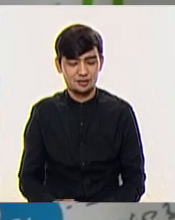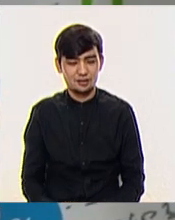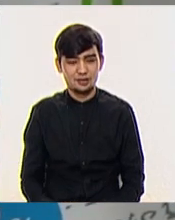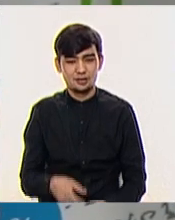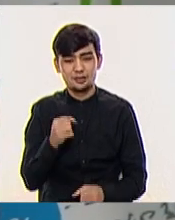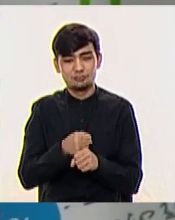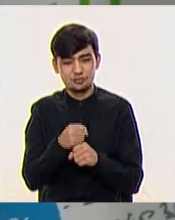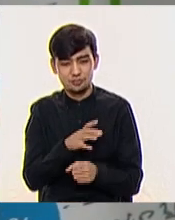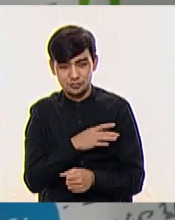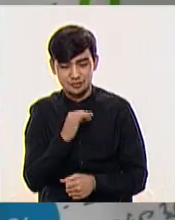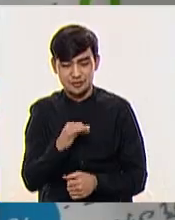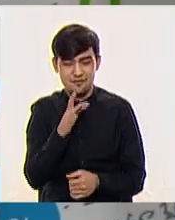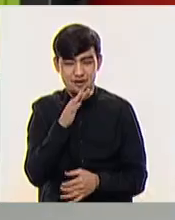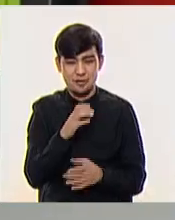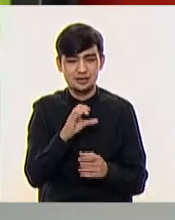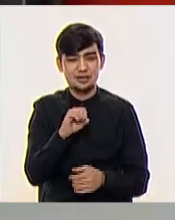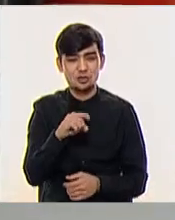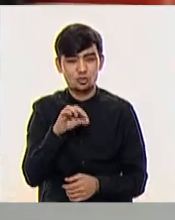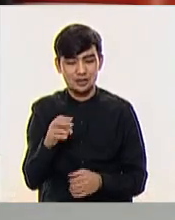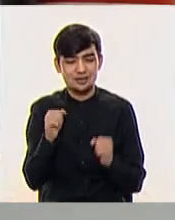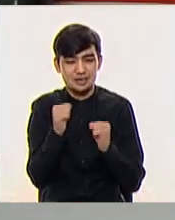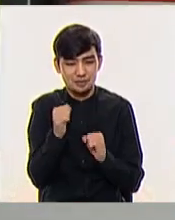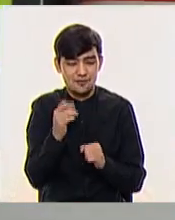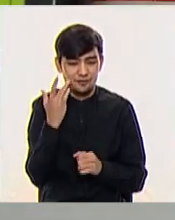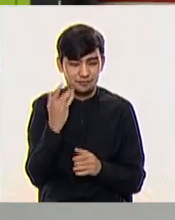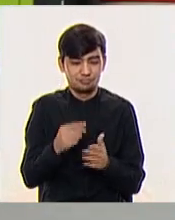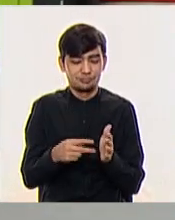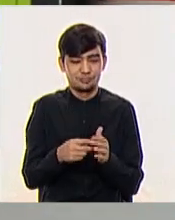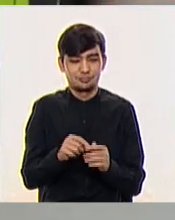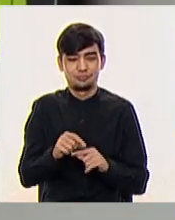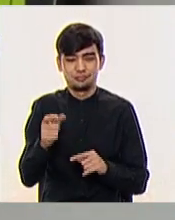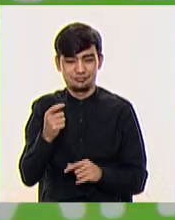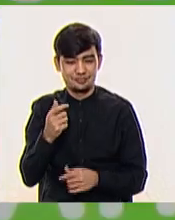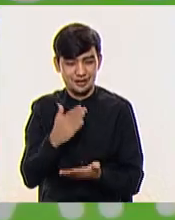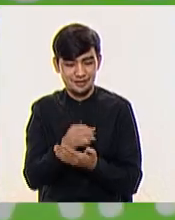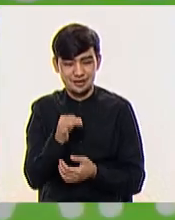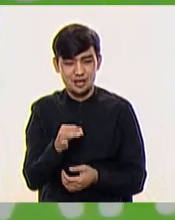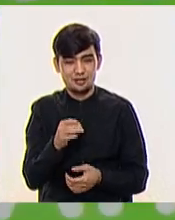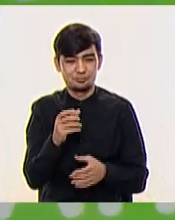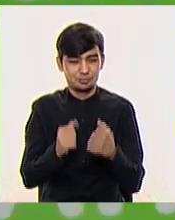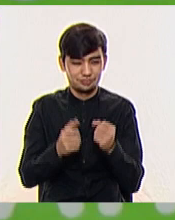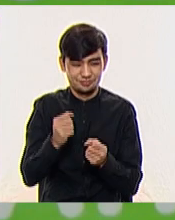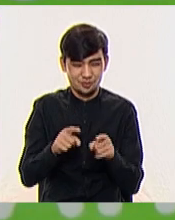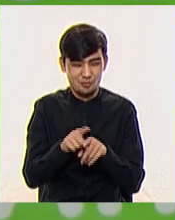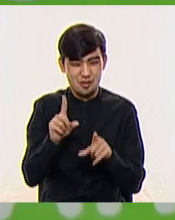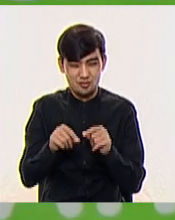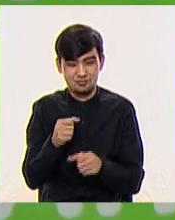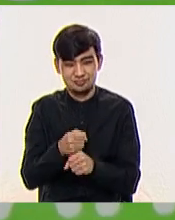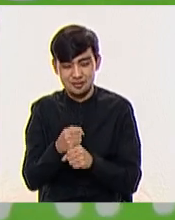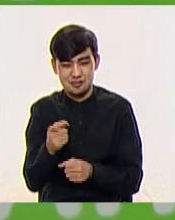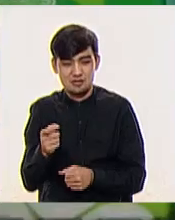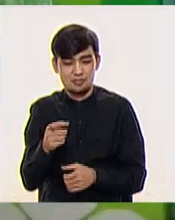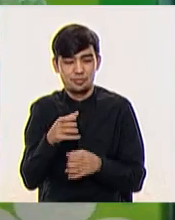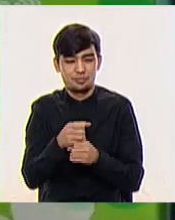Производители также ссылаются на сезонность, мол, каждую зиму цены немного растут, так как сокращается удой. Однако, по данным портала